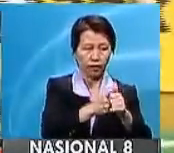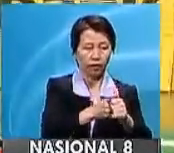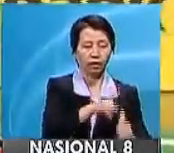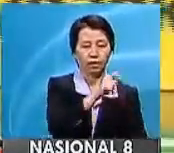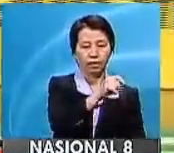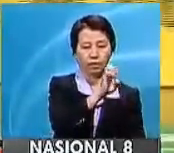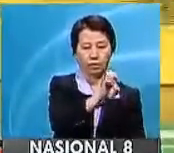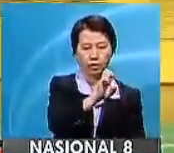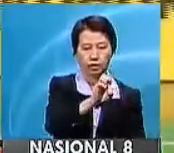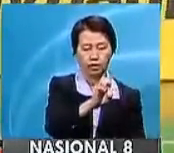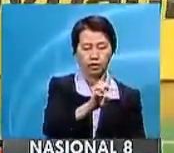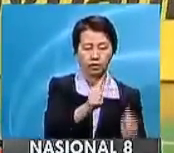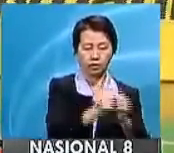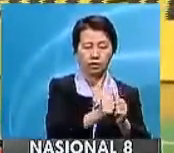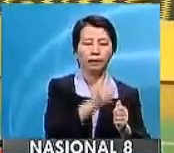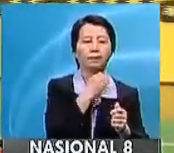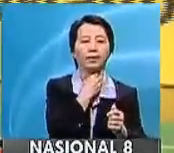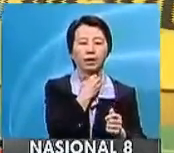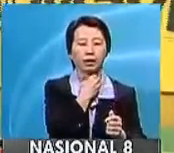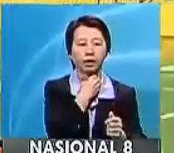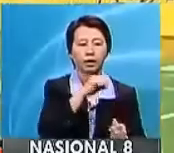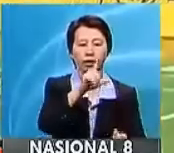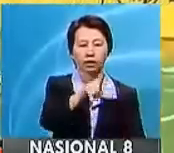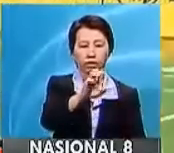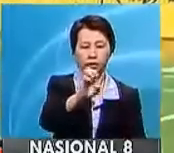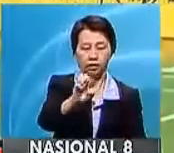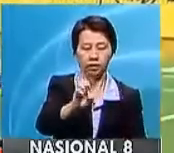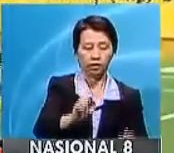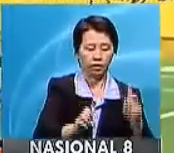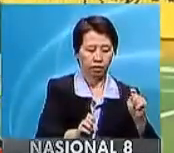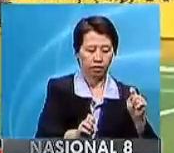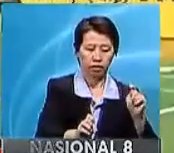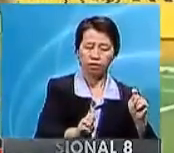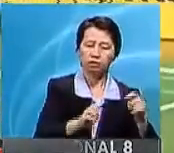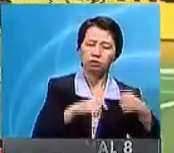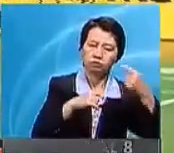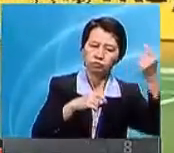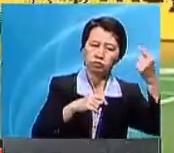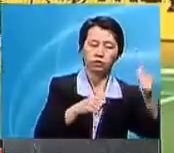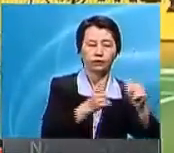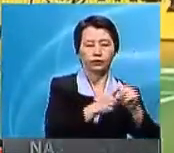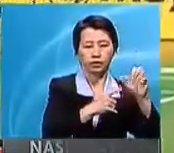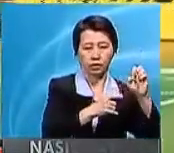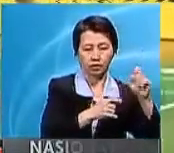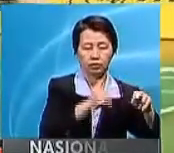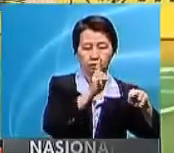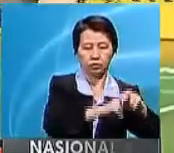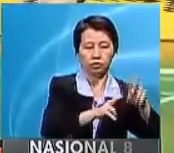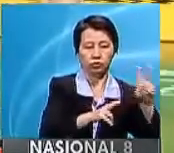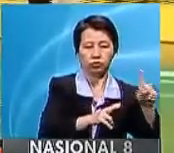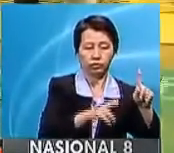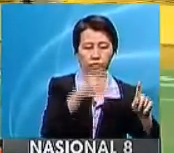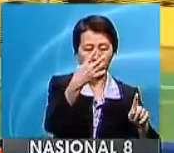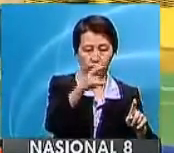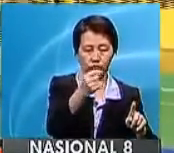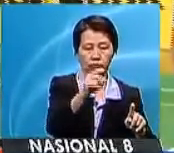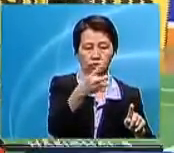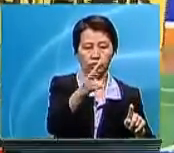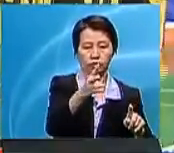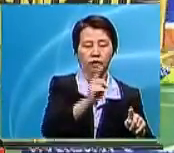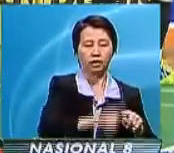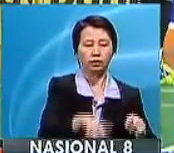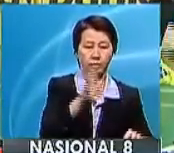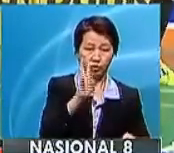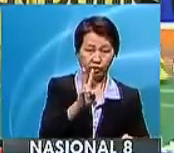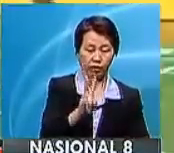t Jing Yi menentang wakil perak Li Ying Ying t jingi berjaya menang di set pertama dengan kedudukan 2117 namun di